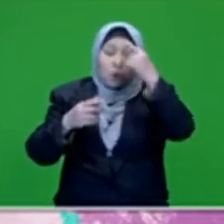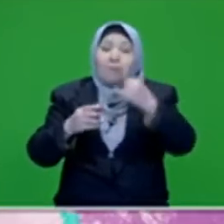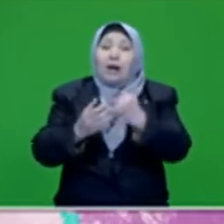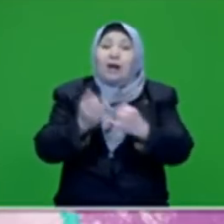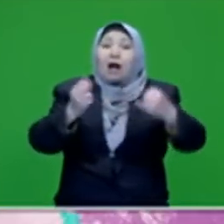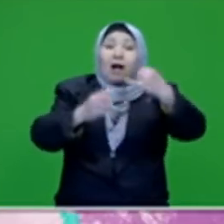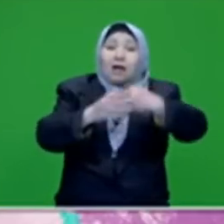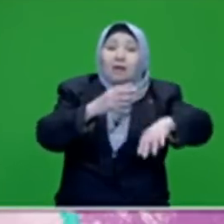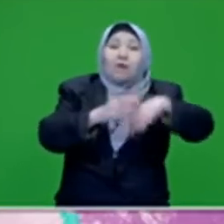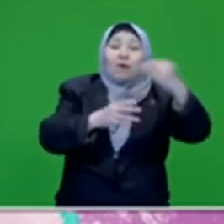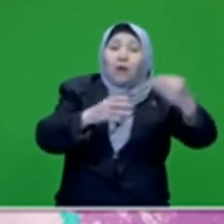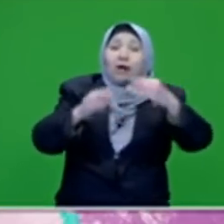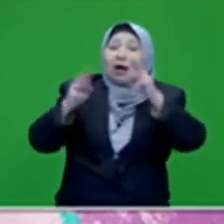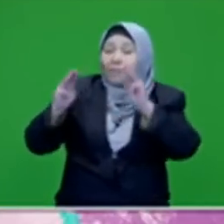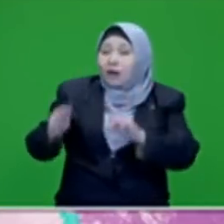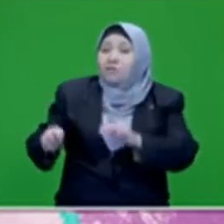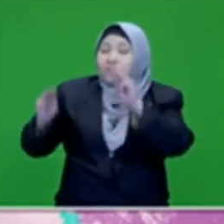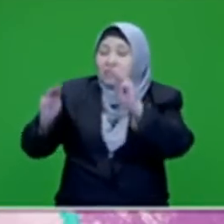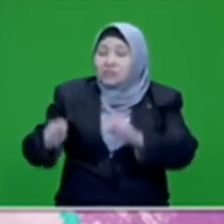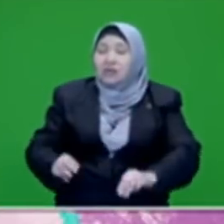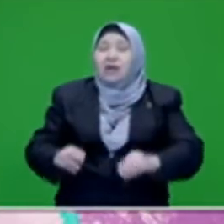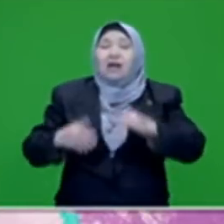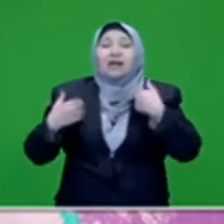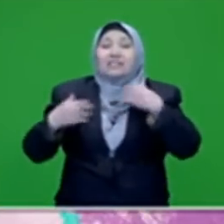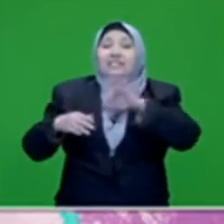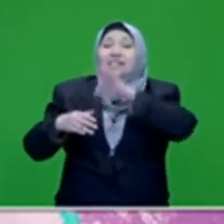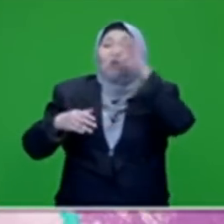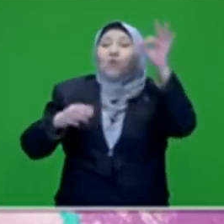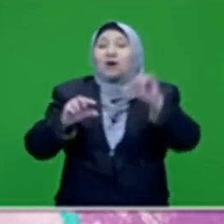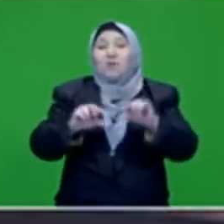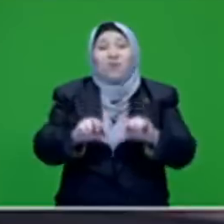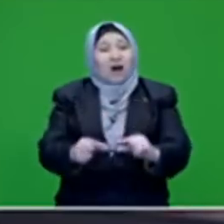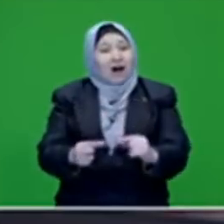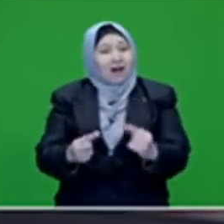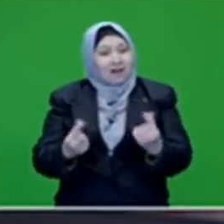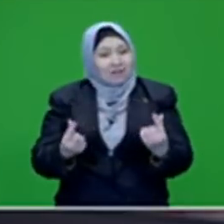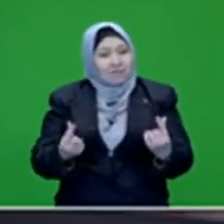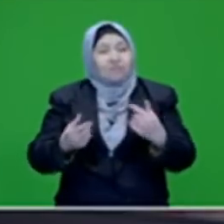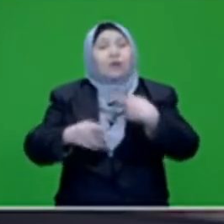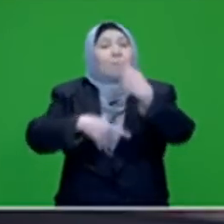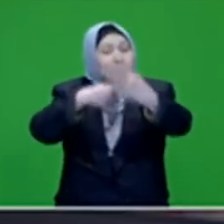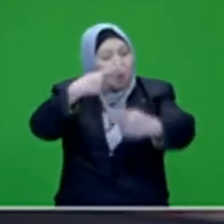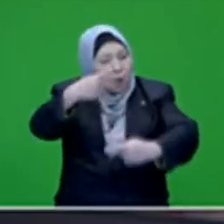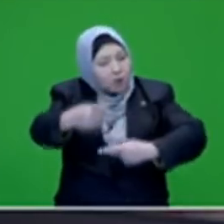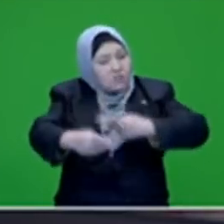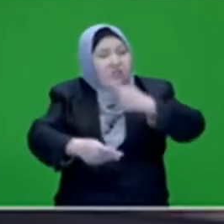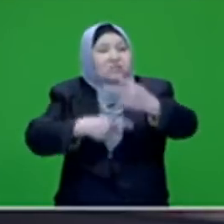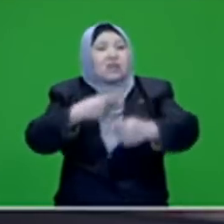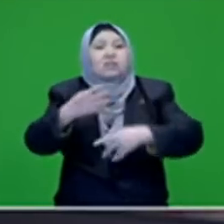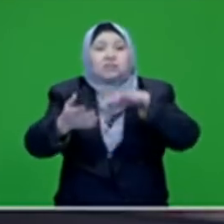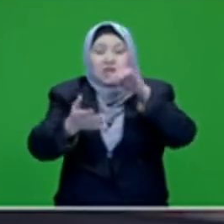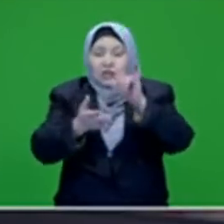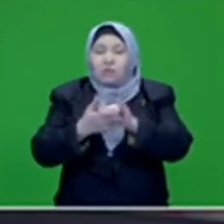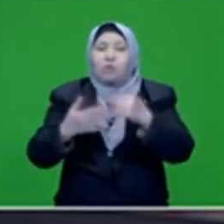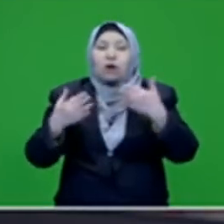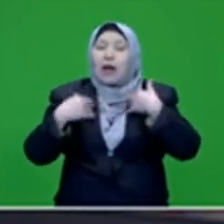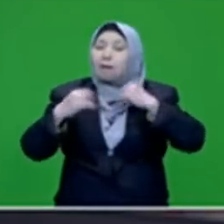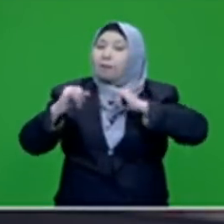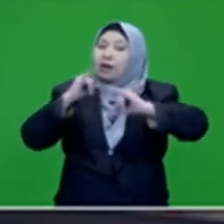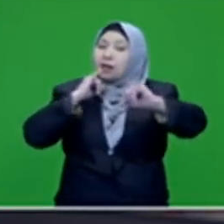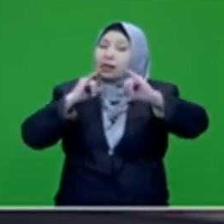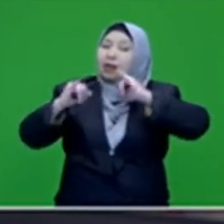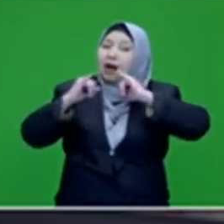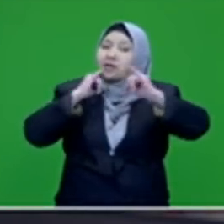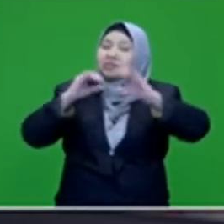Subhanallah. Amin. Amin ya rabbal alamin. Terima kasih Dr. Farid menjelaskan prosesnya itu ialah berinteraksi dengan